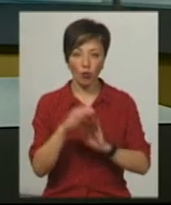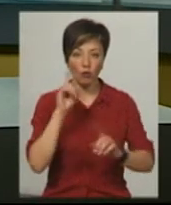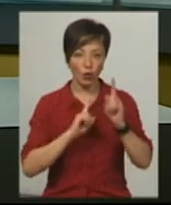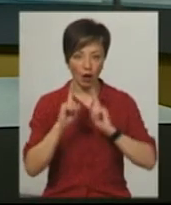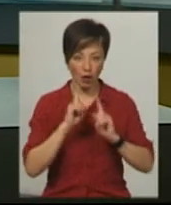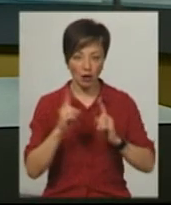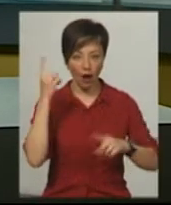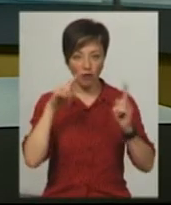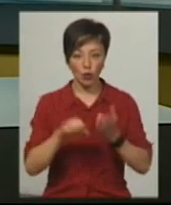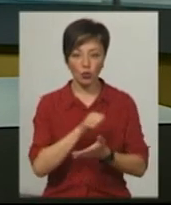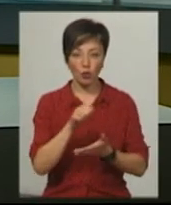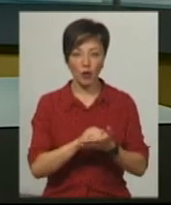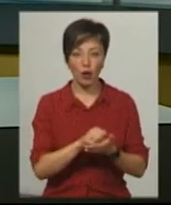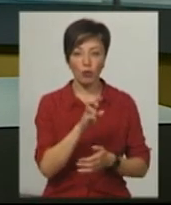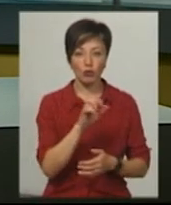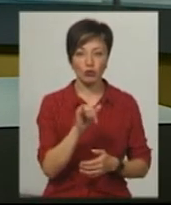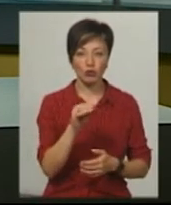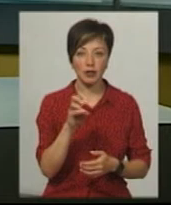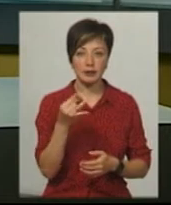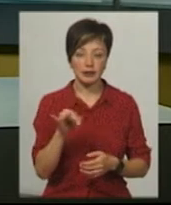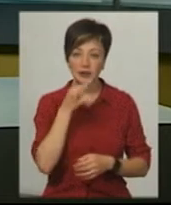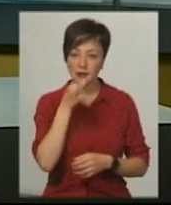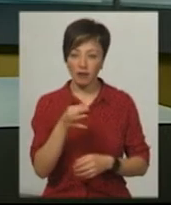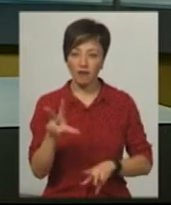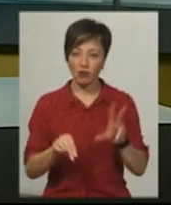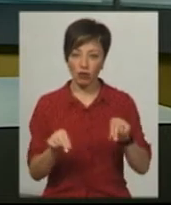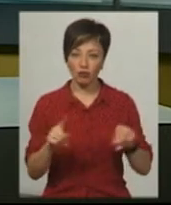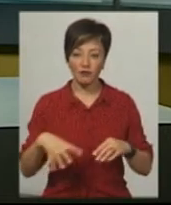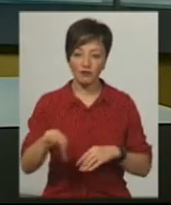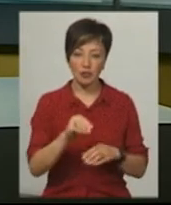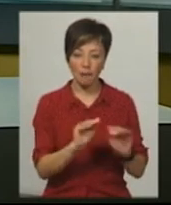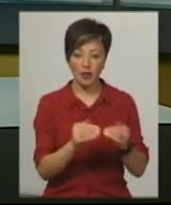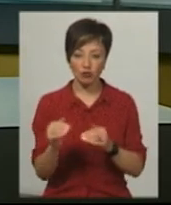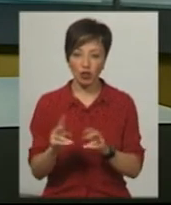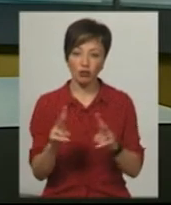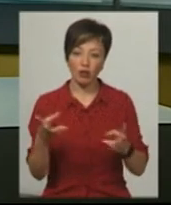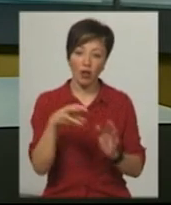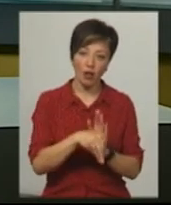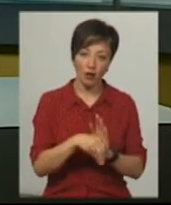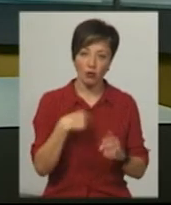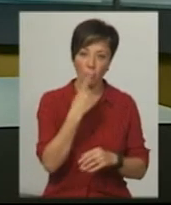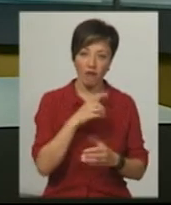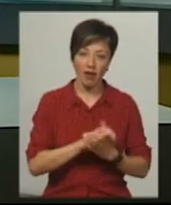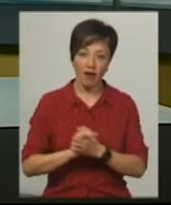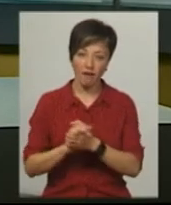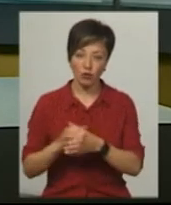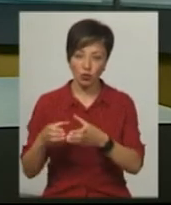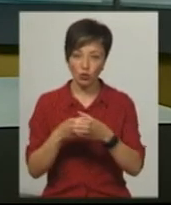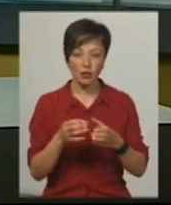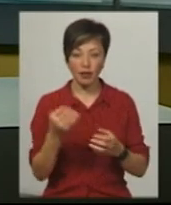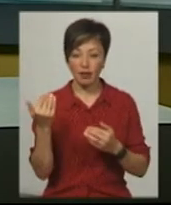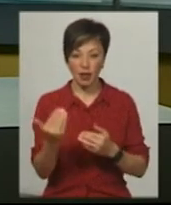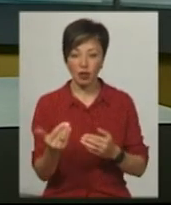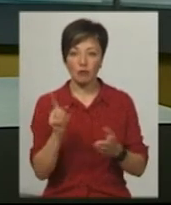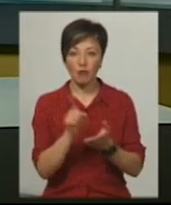Ради автор документу Максим Бужанський сказав, що вважає, що усі меншини і ті, що належать до мов Євросоюзу, і ті, що не